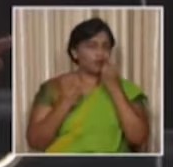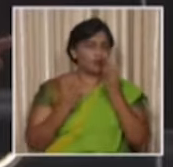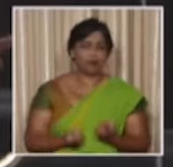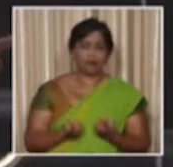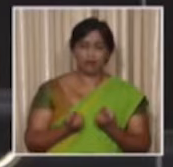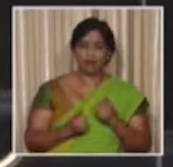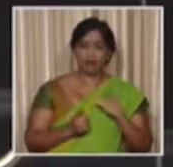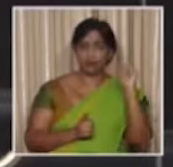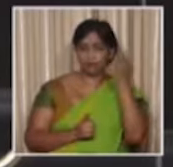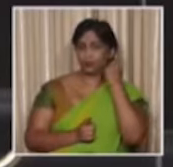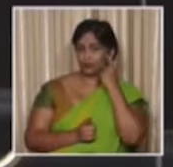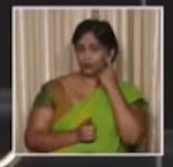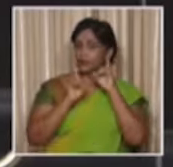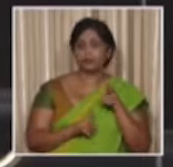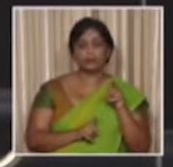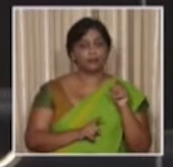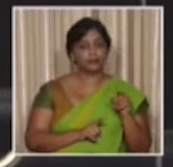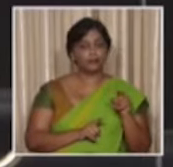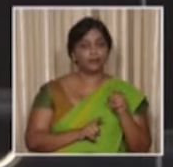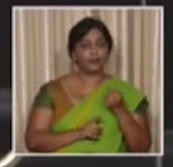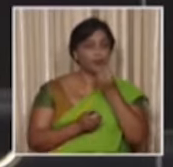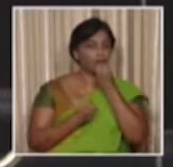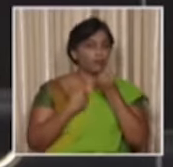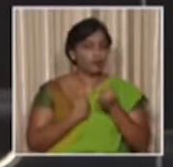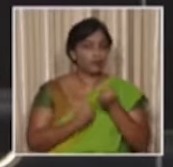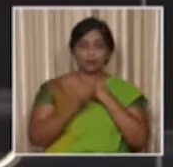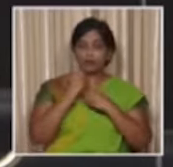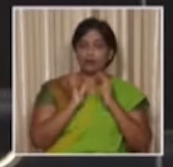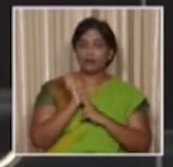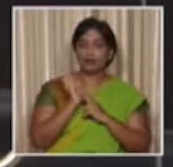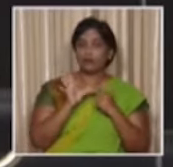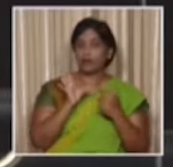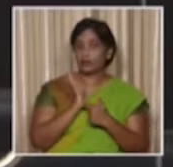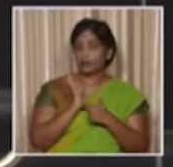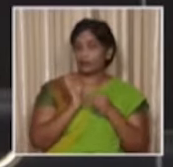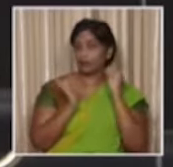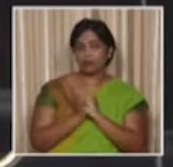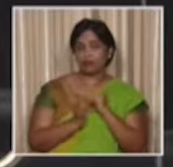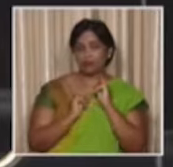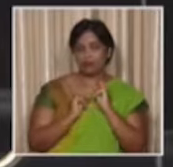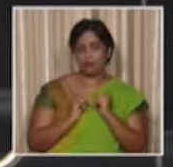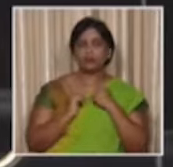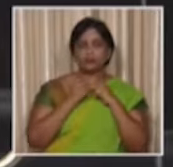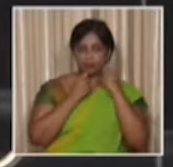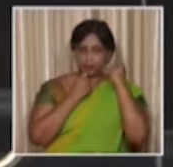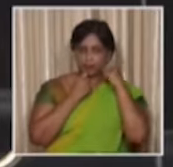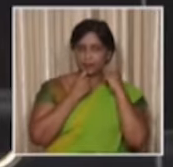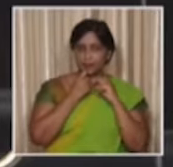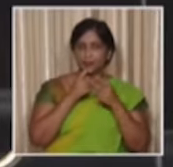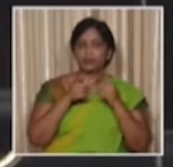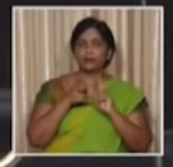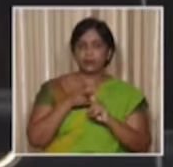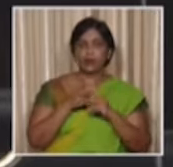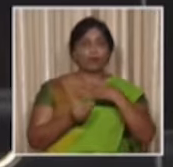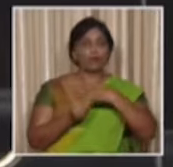බව අපි කවුරුත් දන්නවා. ඒ පෝෂදායී ආහාර වල වැට් එක ගහන එක අසාධාරණයි කියලා අපි හිතනවා. අනිත් එක